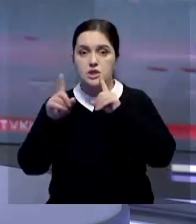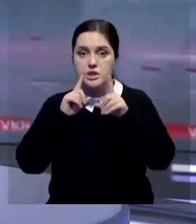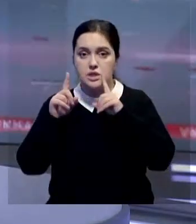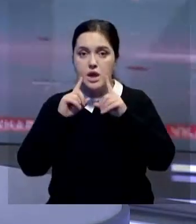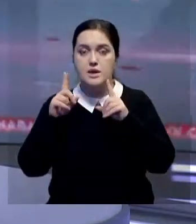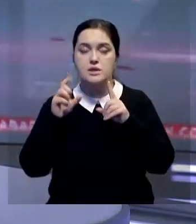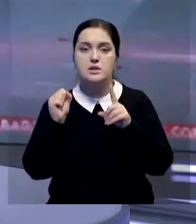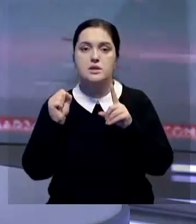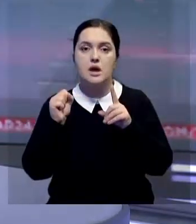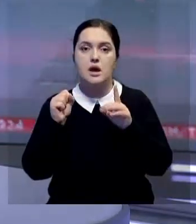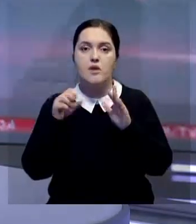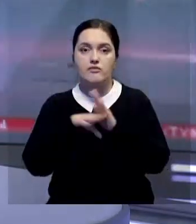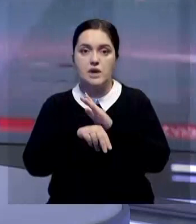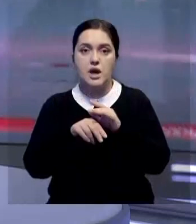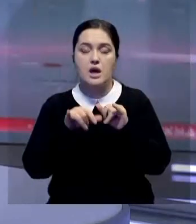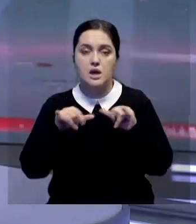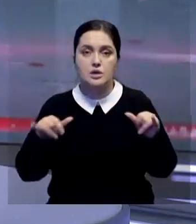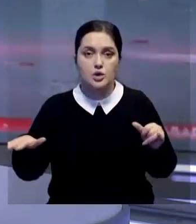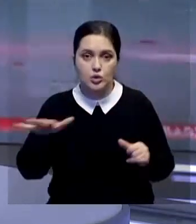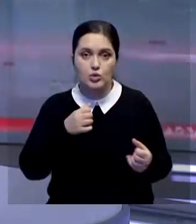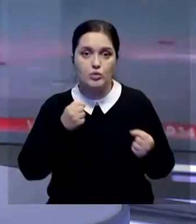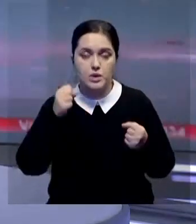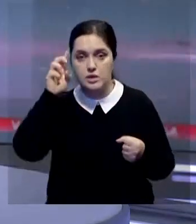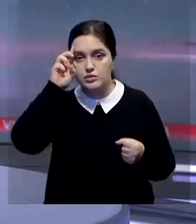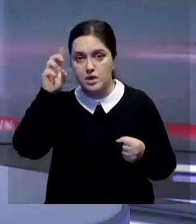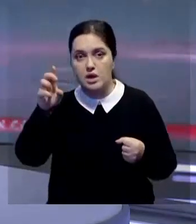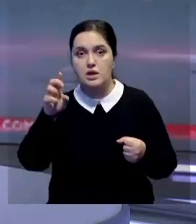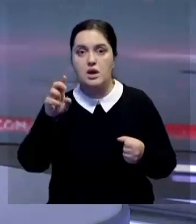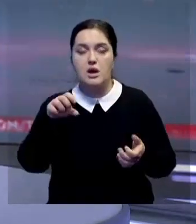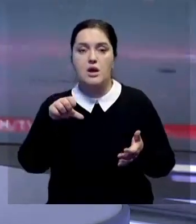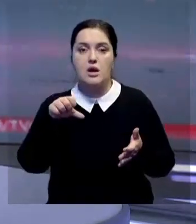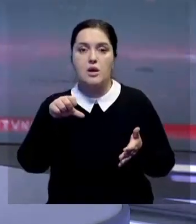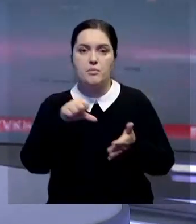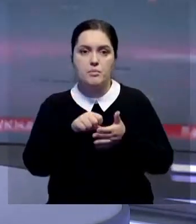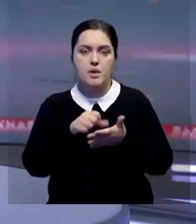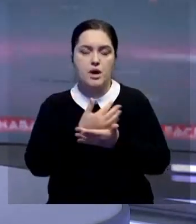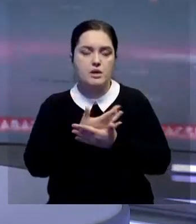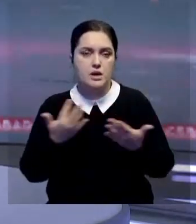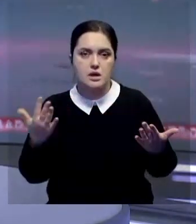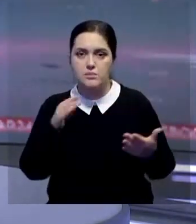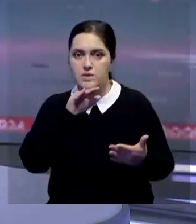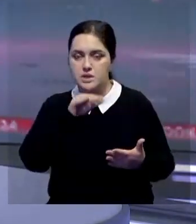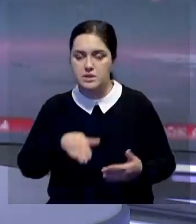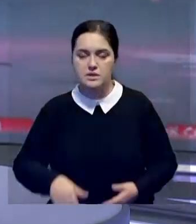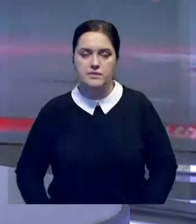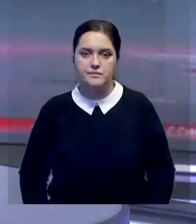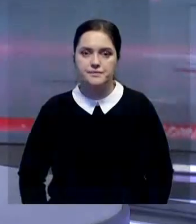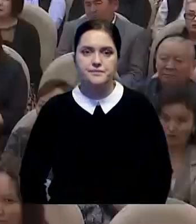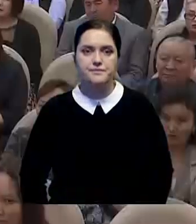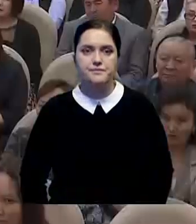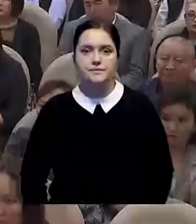стало торжественное собрание, где за вклад в развитие региона и укрепление государственности наградили представителей самых разных профессий.